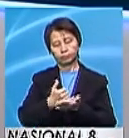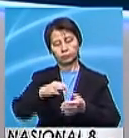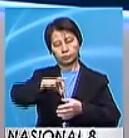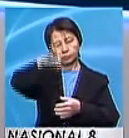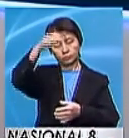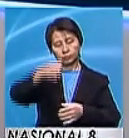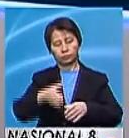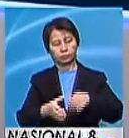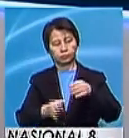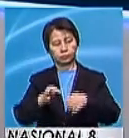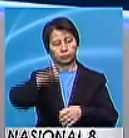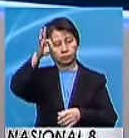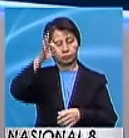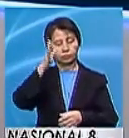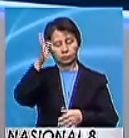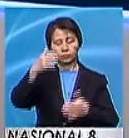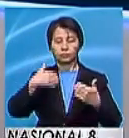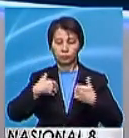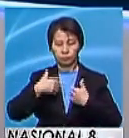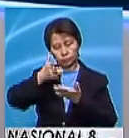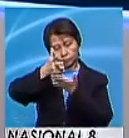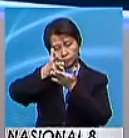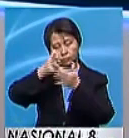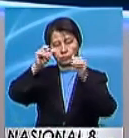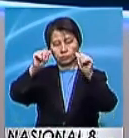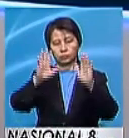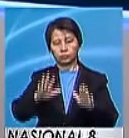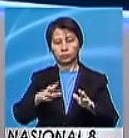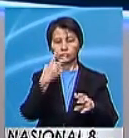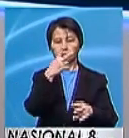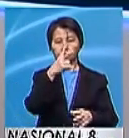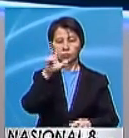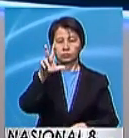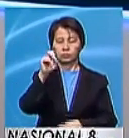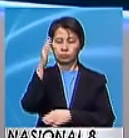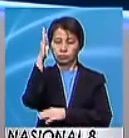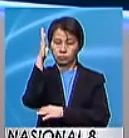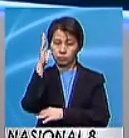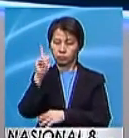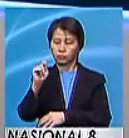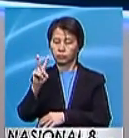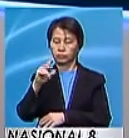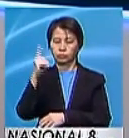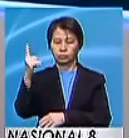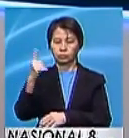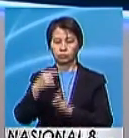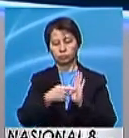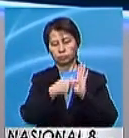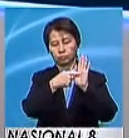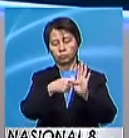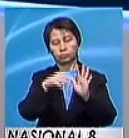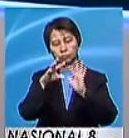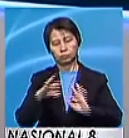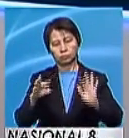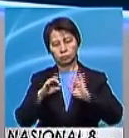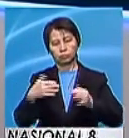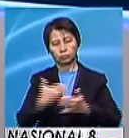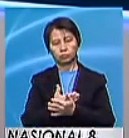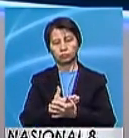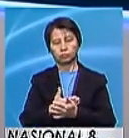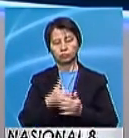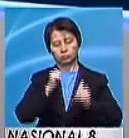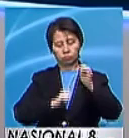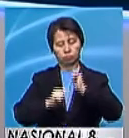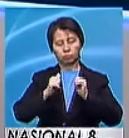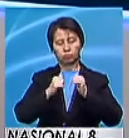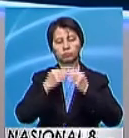Tarik Cipta itu akan bersiaran pada setiap Ahad 12.30 tengah hari di TV1, mengenengahkan cerita terbaru selebriti tanah